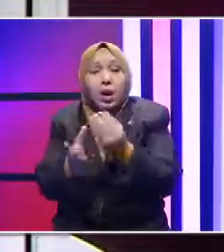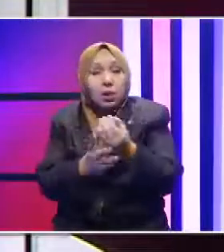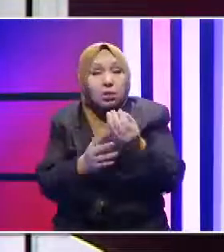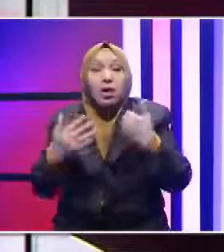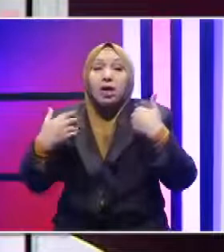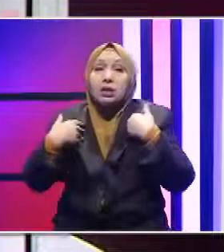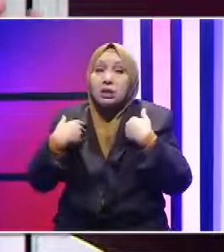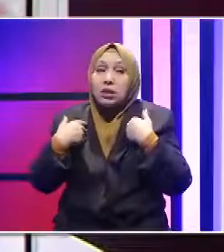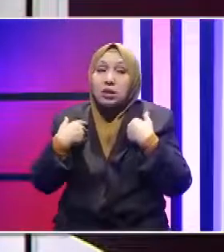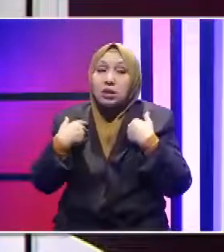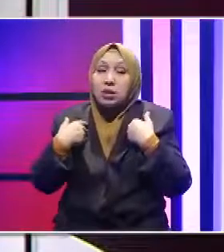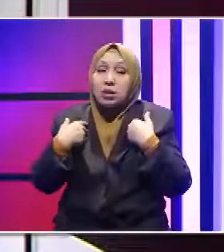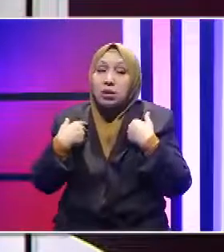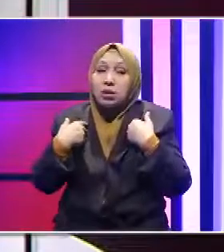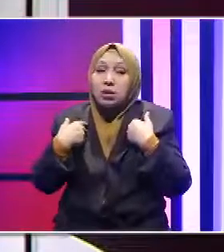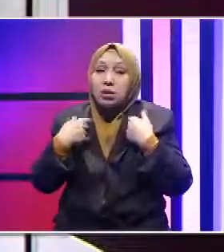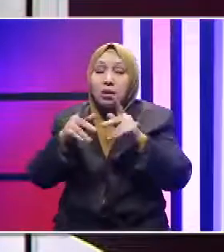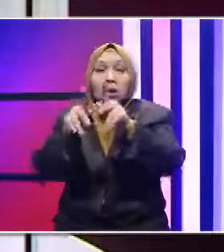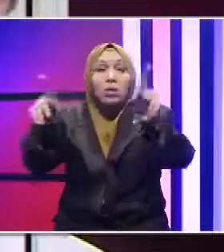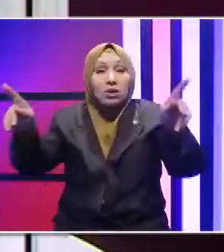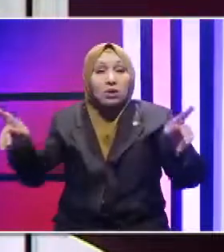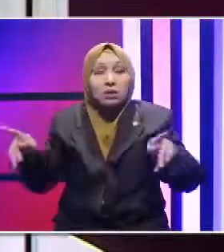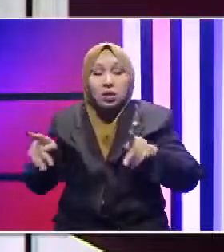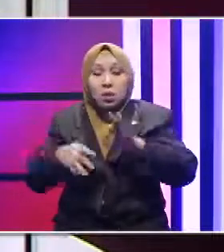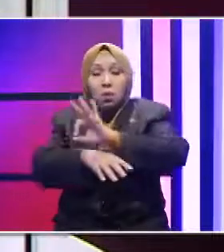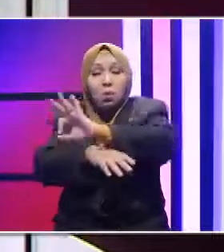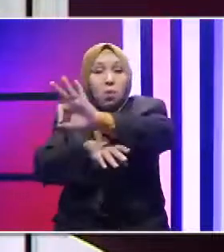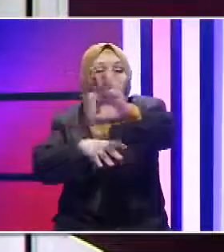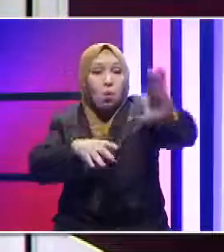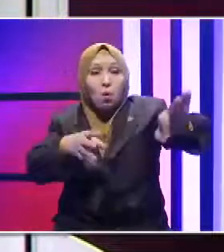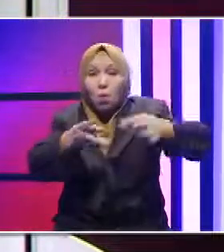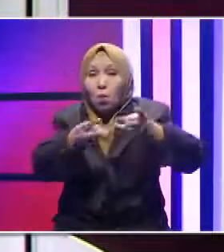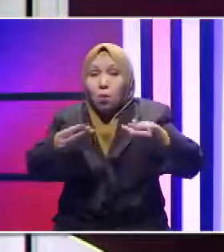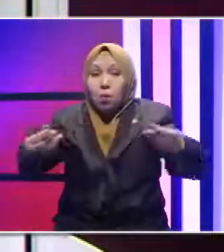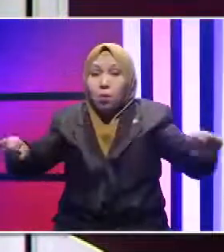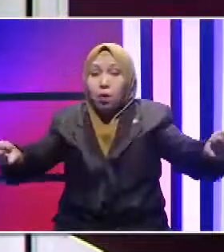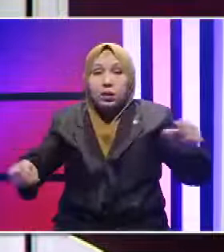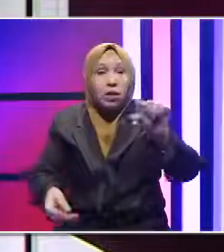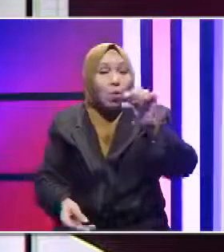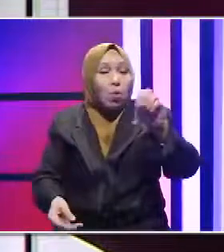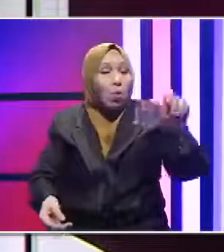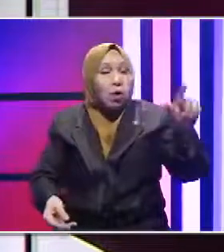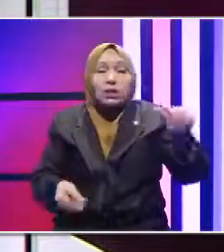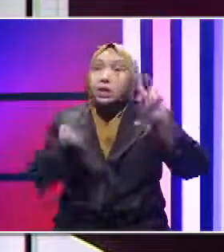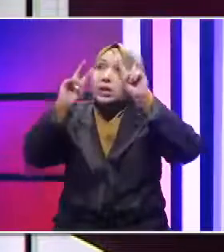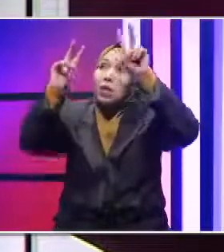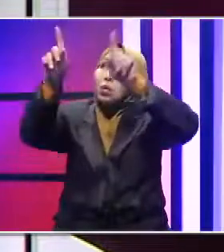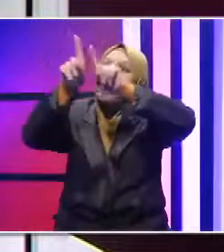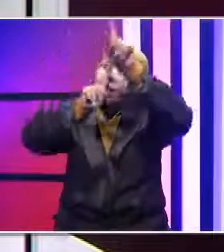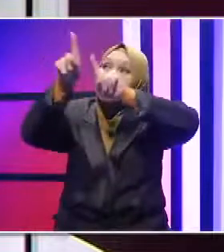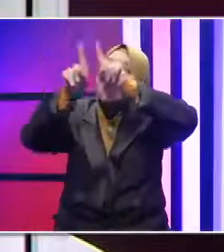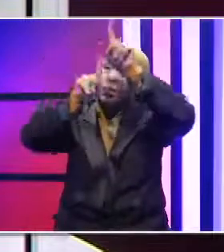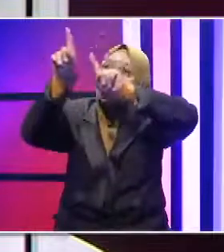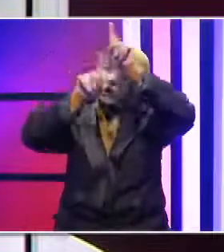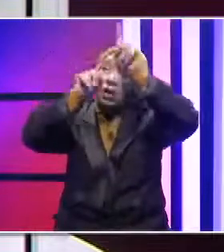berada di kawasan apa, padang pasir. Padang pasir tak ada Google ataupun Waze ya. Jadi dia tengok saja kepada kawakib